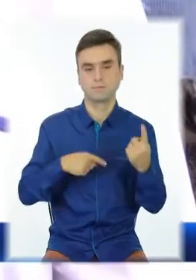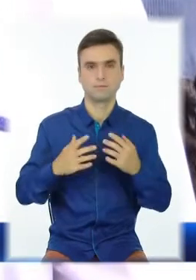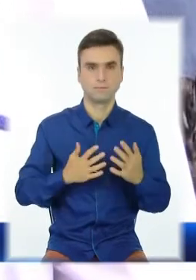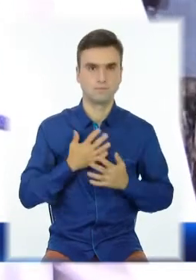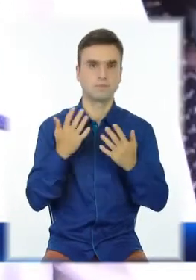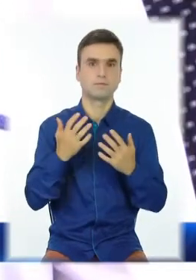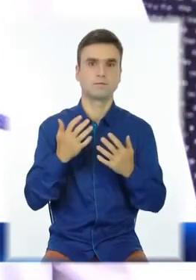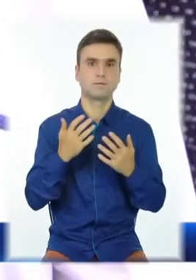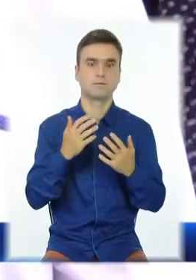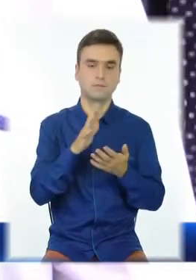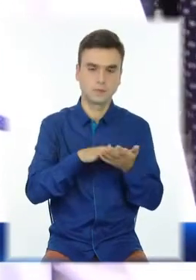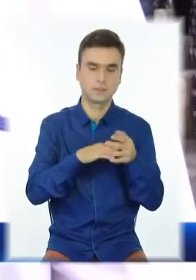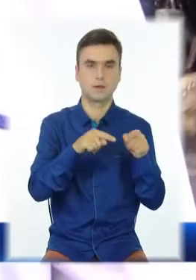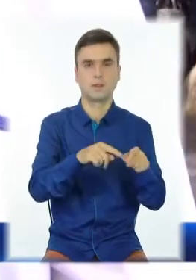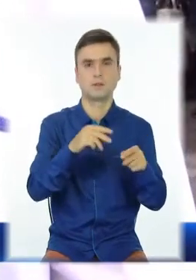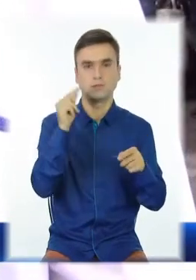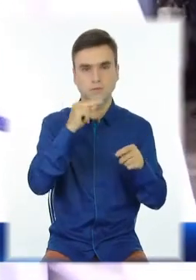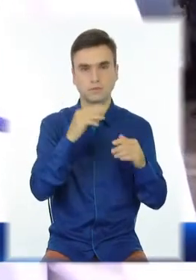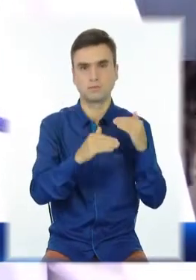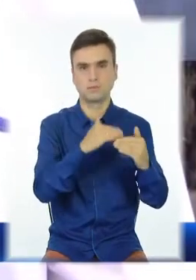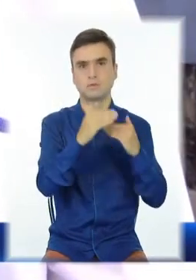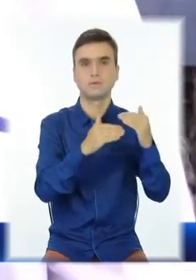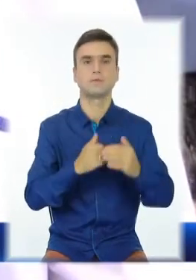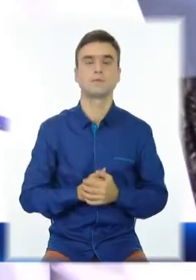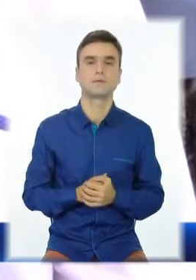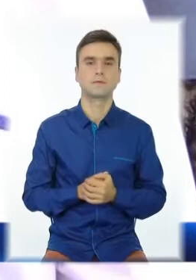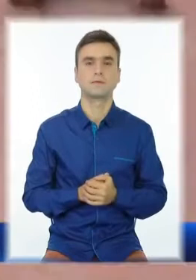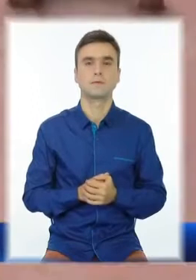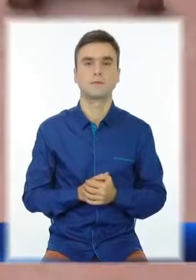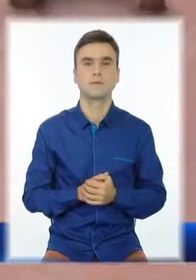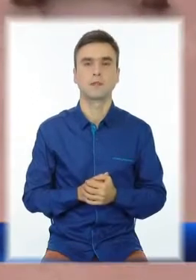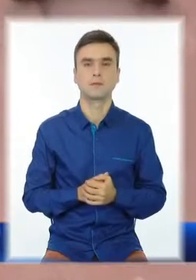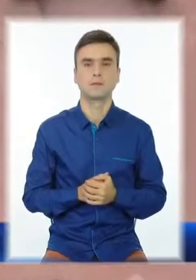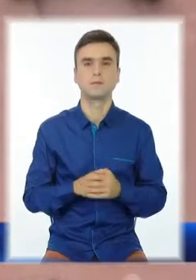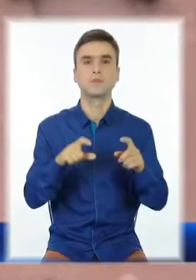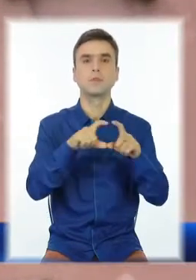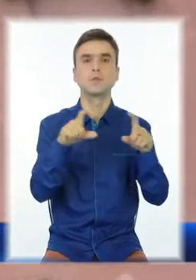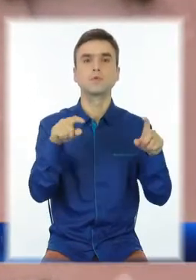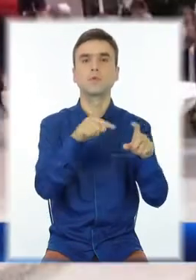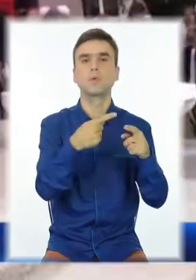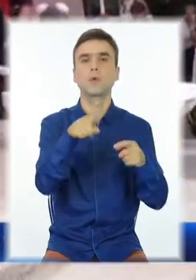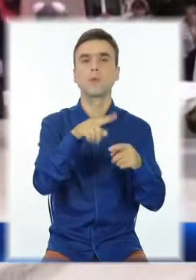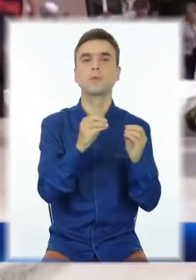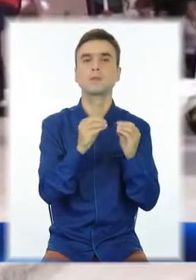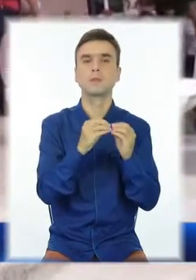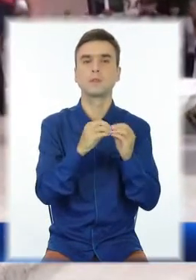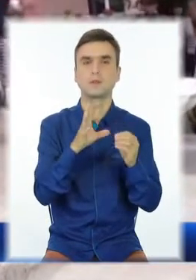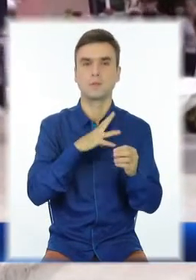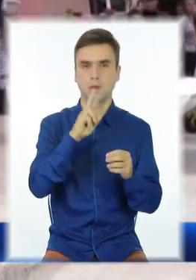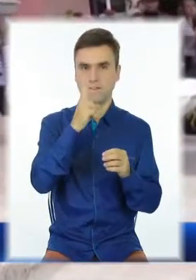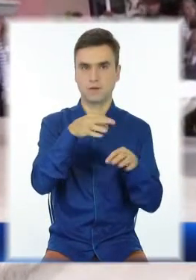гарним початком будь-яких звершень на освітянській ниві. Будівля десятки не працювала 2 роки. Ще